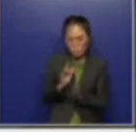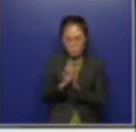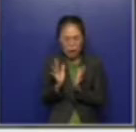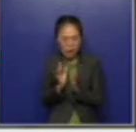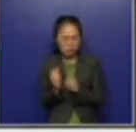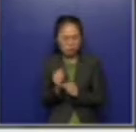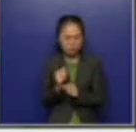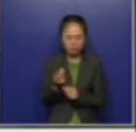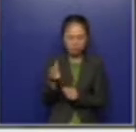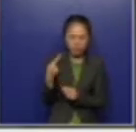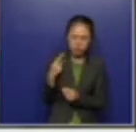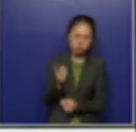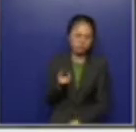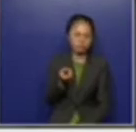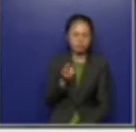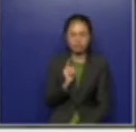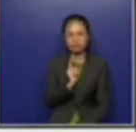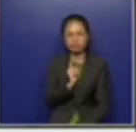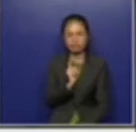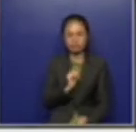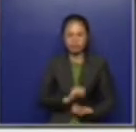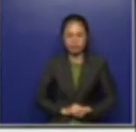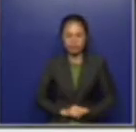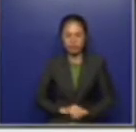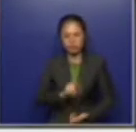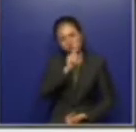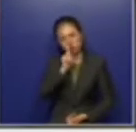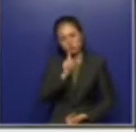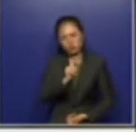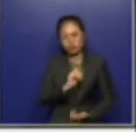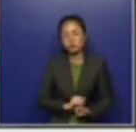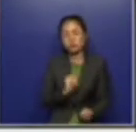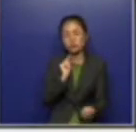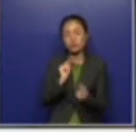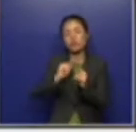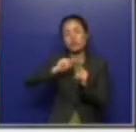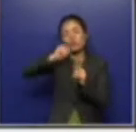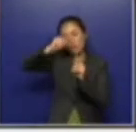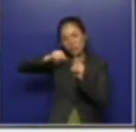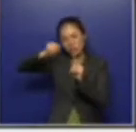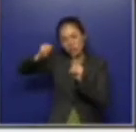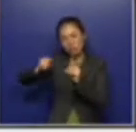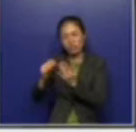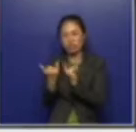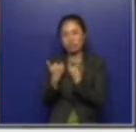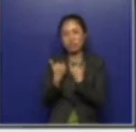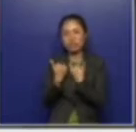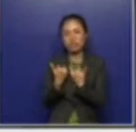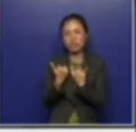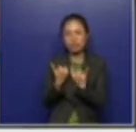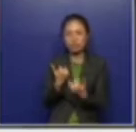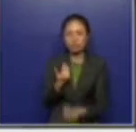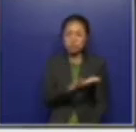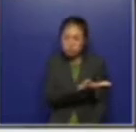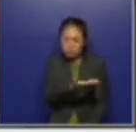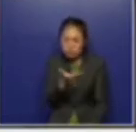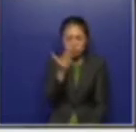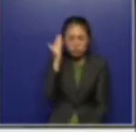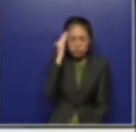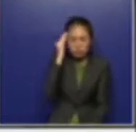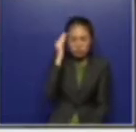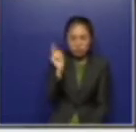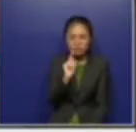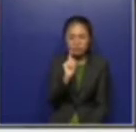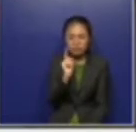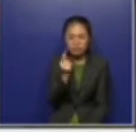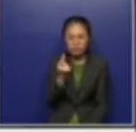นท่านประธานที่เคารพครับคลื่นความถี่ในปัจจุบันนี้เนี่ยนะครับหลายท่านคงจะรู้ว่ารั